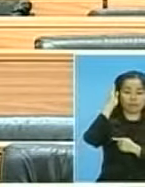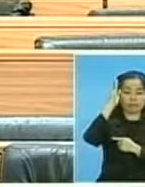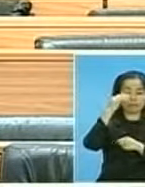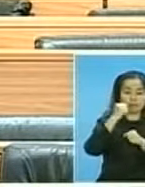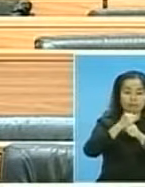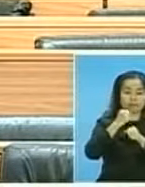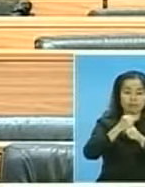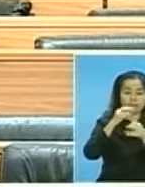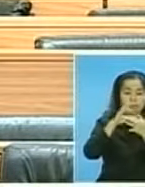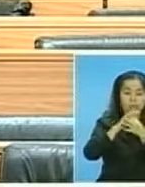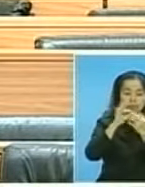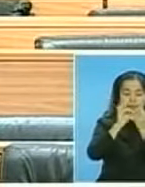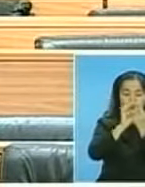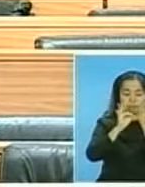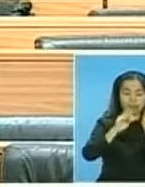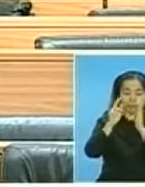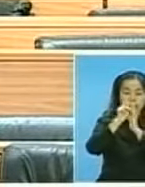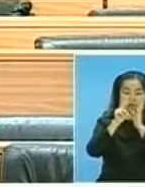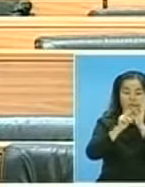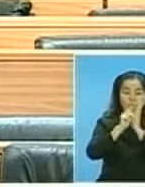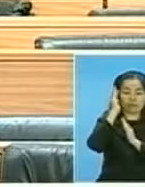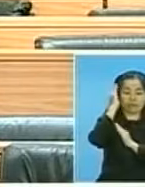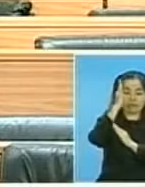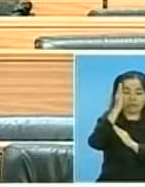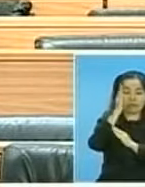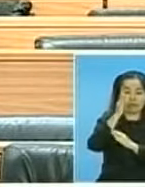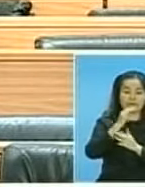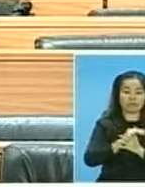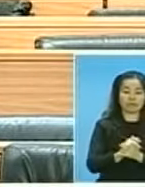กร่างรัฐธรรมนูญใหม่ในวันข้างหน้า